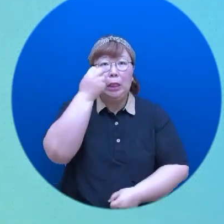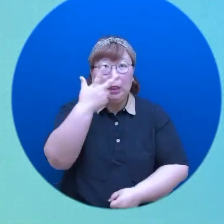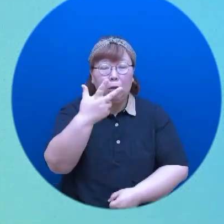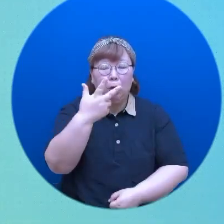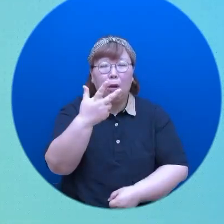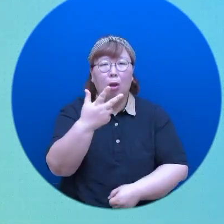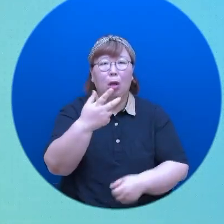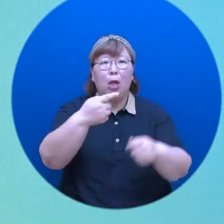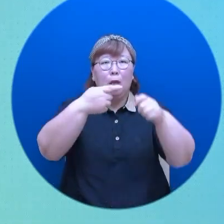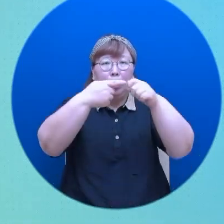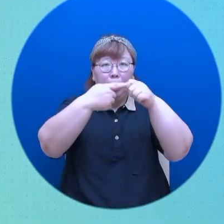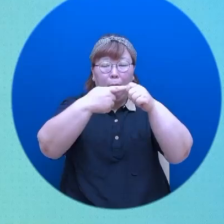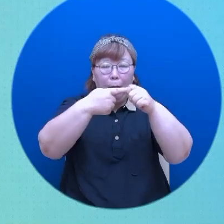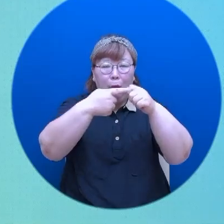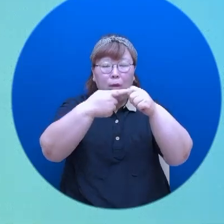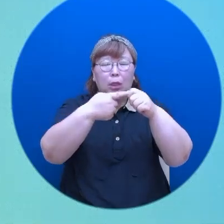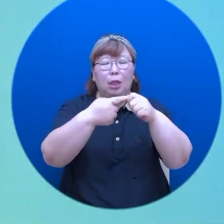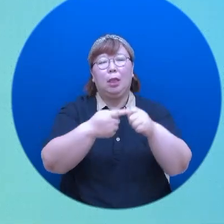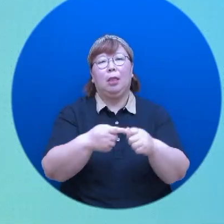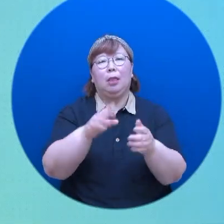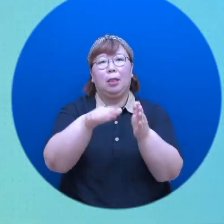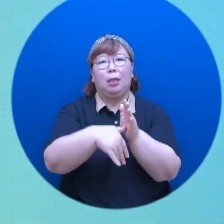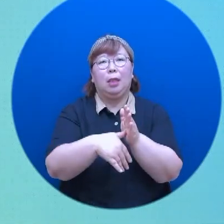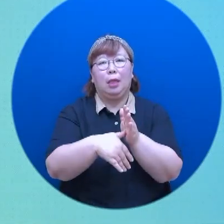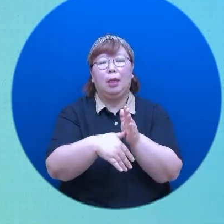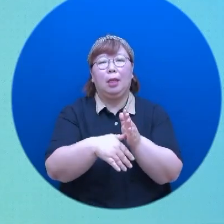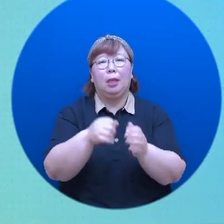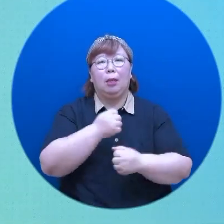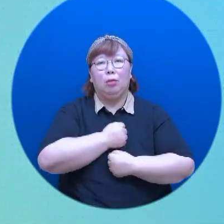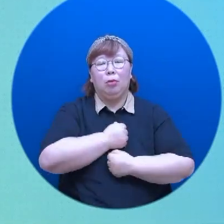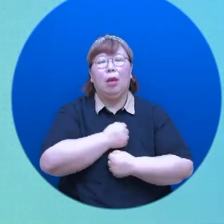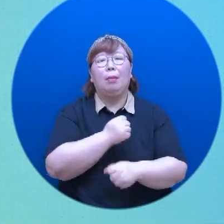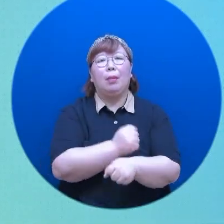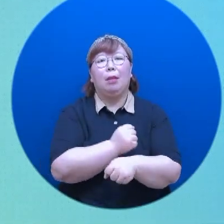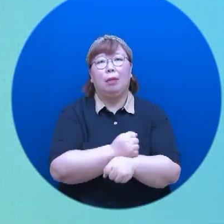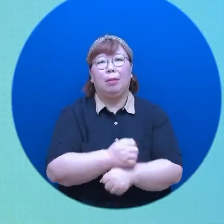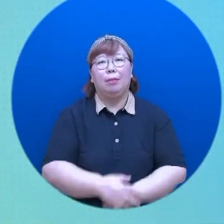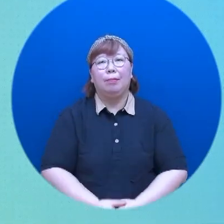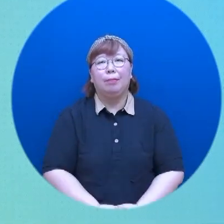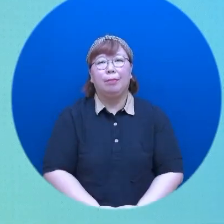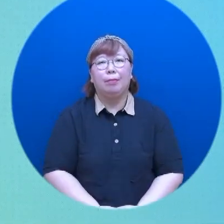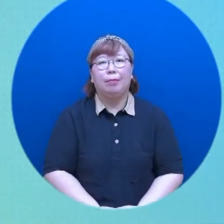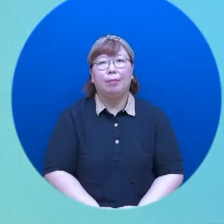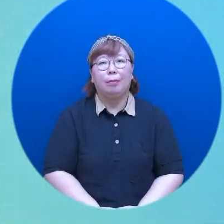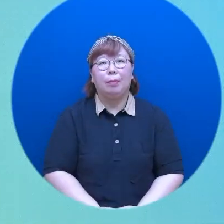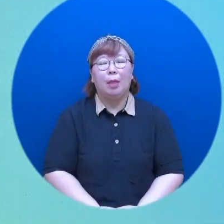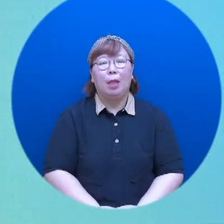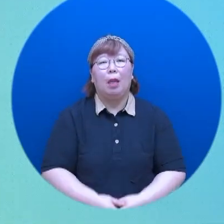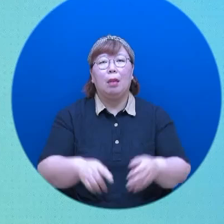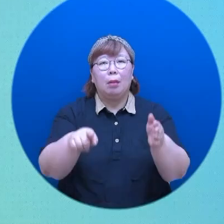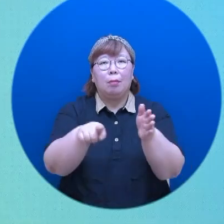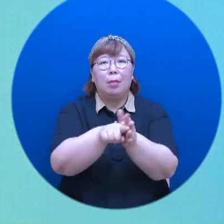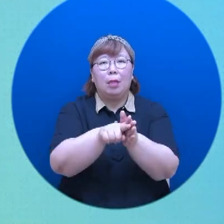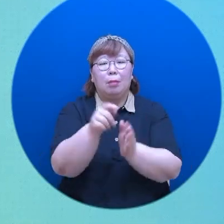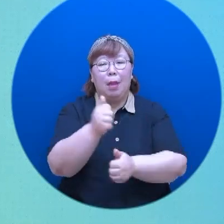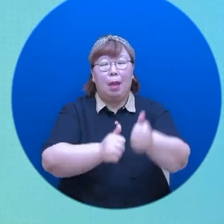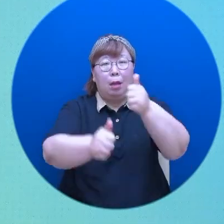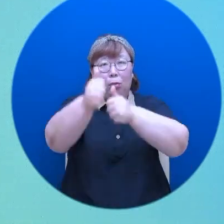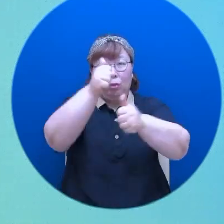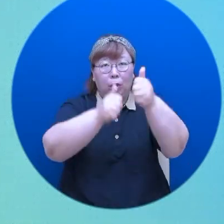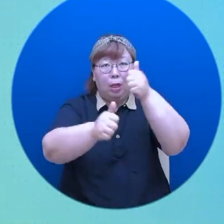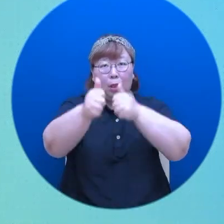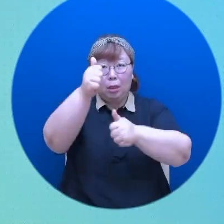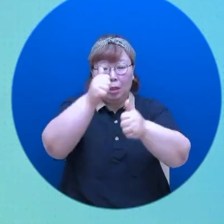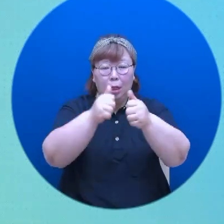주에 우리가 지키는 절기입니다. 이 절기는 우리 믿음의 조상들이